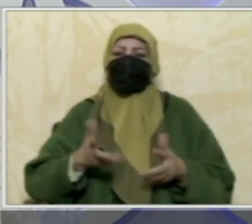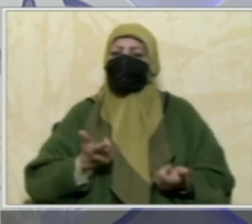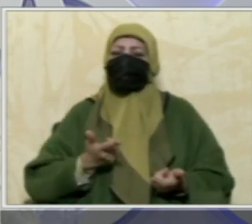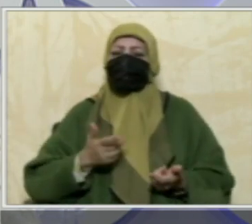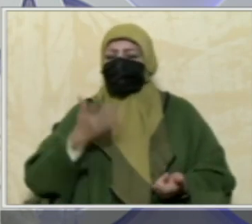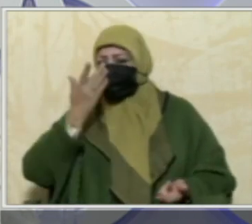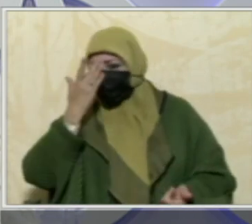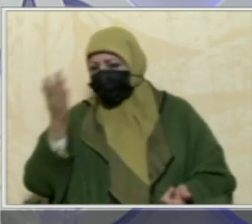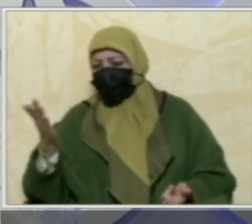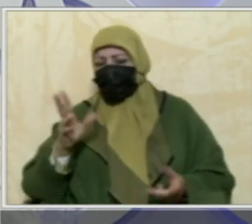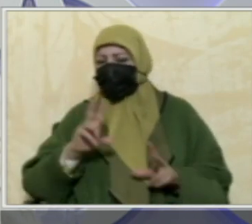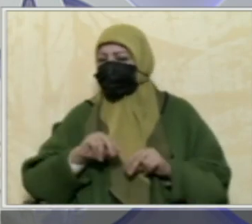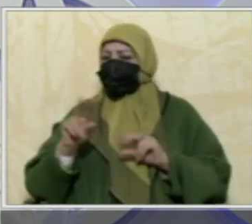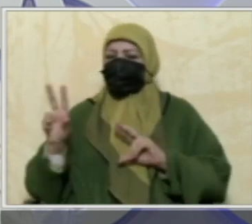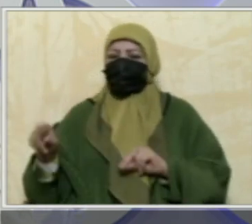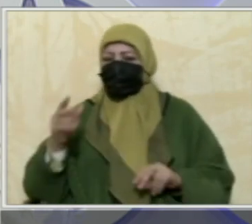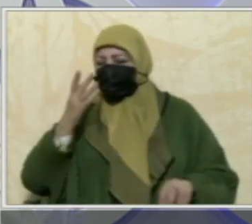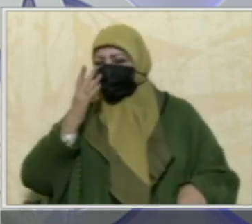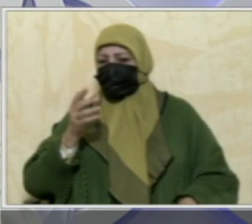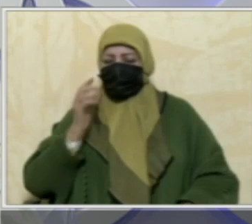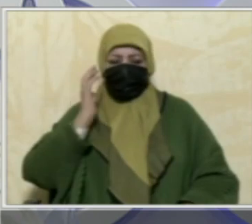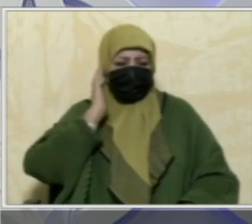في المرتبات